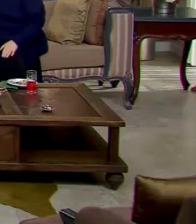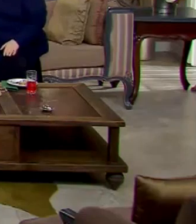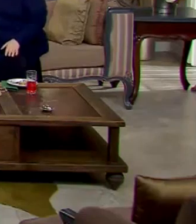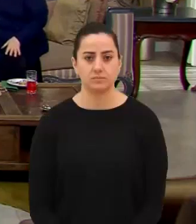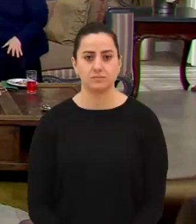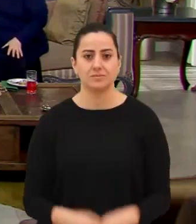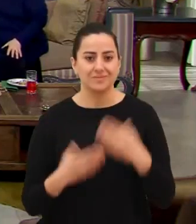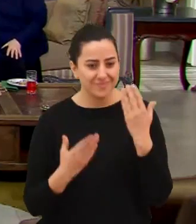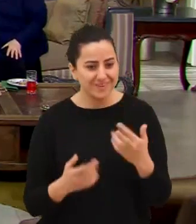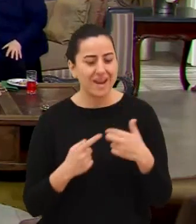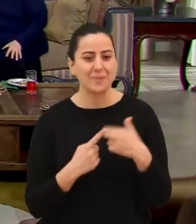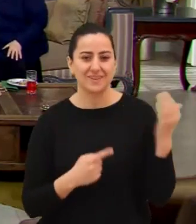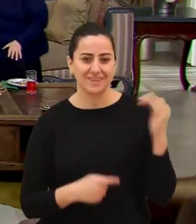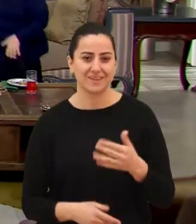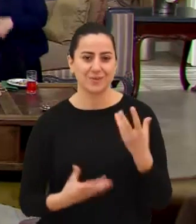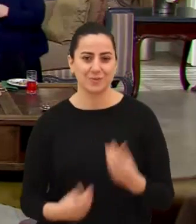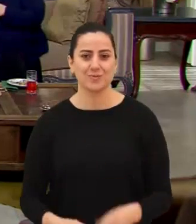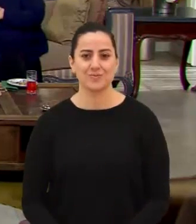Evet, buyurun Ramin Bey geldi.